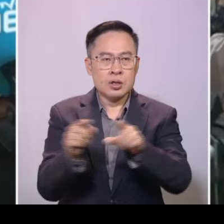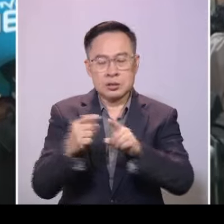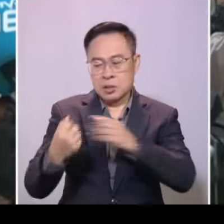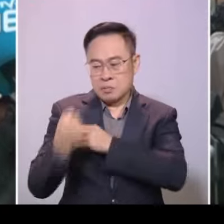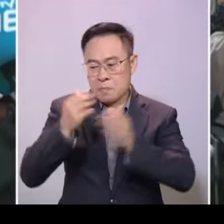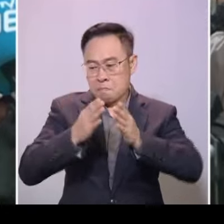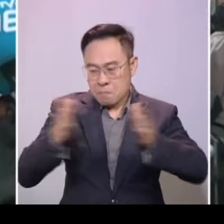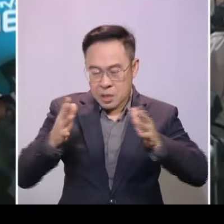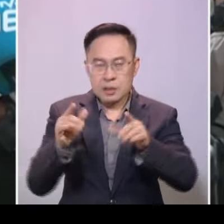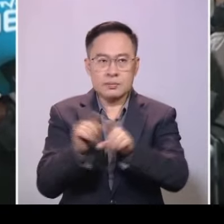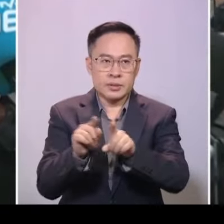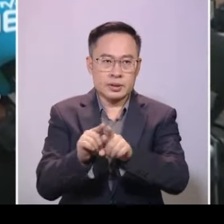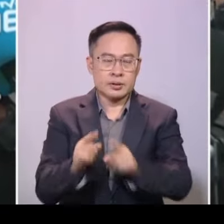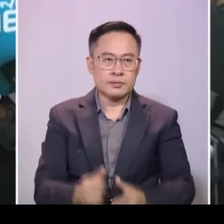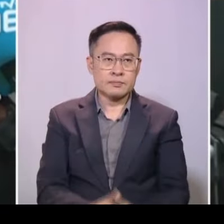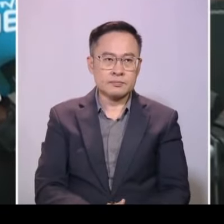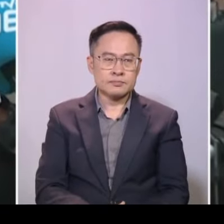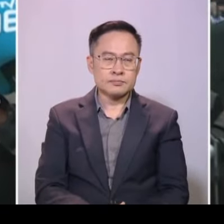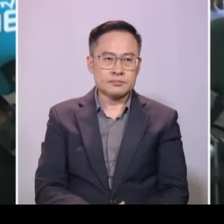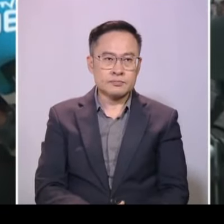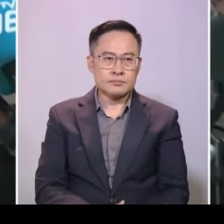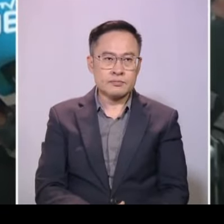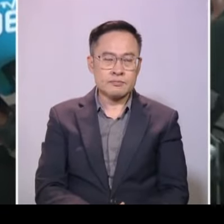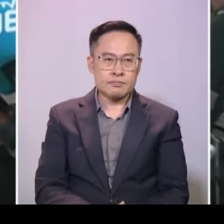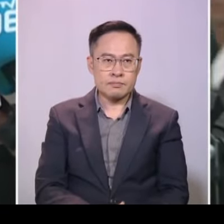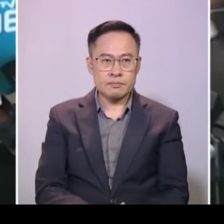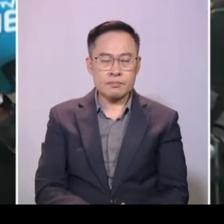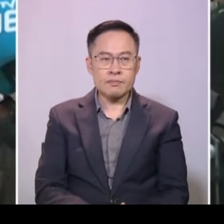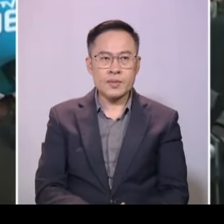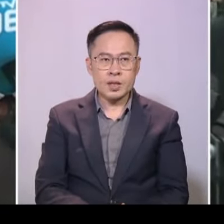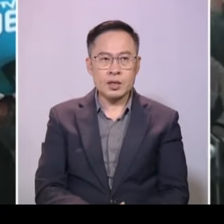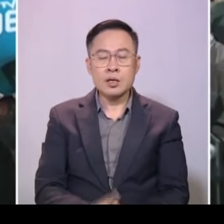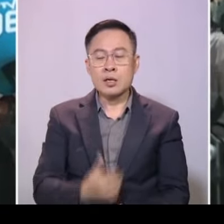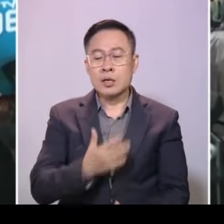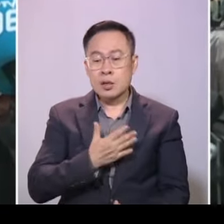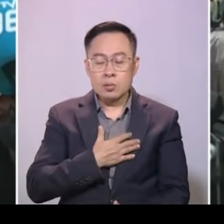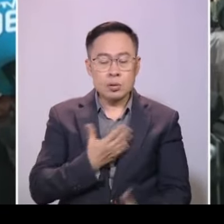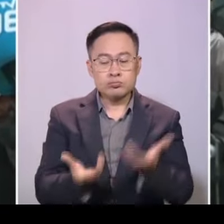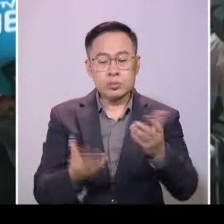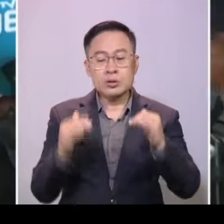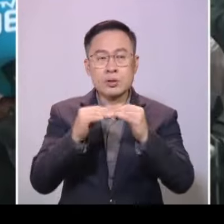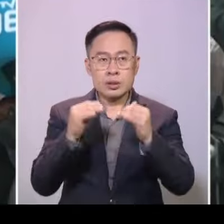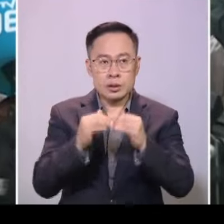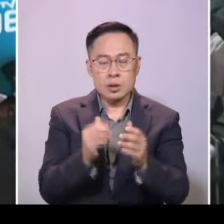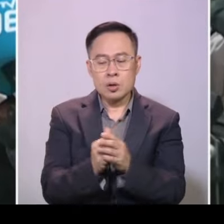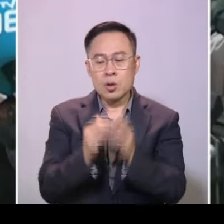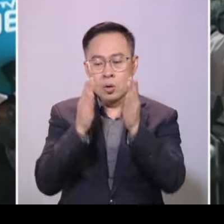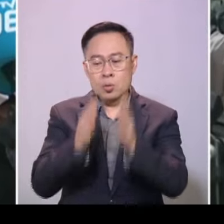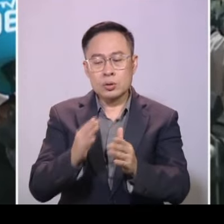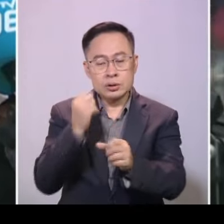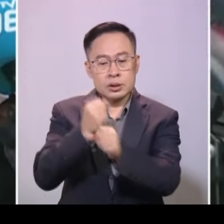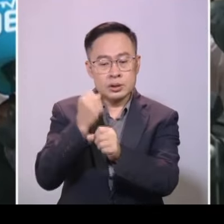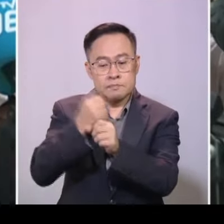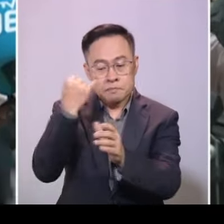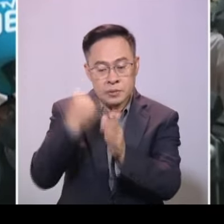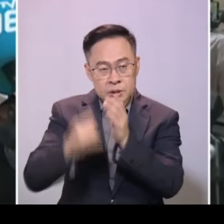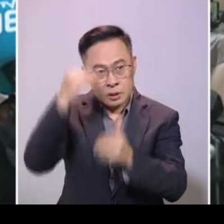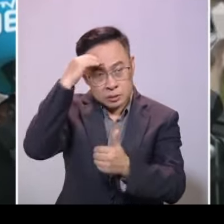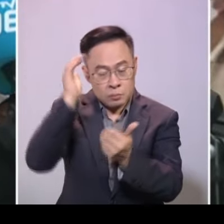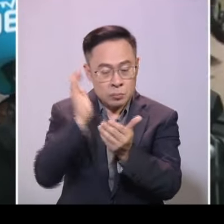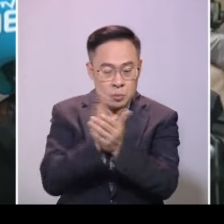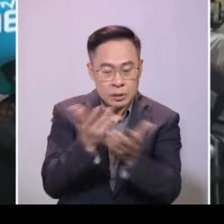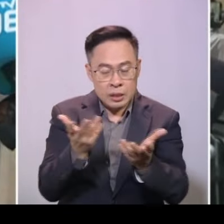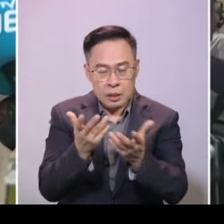ปมี กฎก็ต้องให้ความเป็นธรรมกับทั้งสองฝ่ายด้วยนะครับคนที่ถูกกล่าวหาแต่ถ้าเกิดมีเจ้าหน้